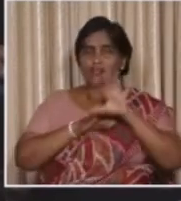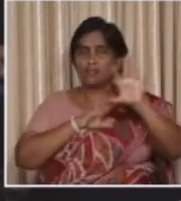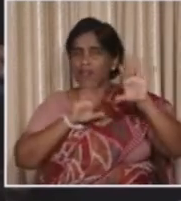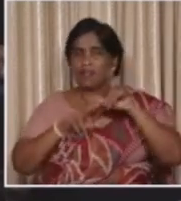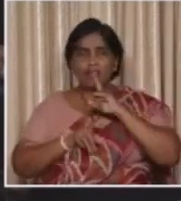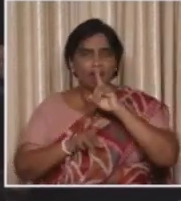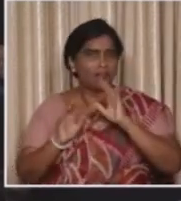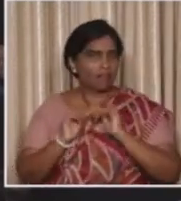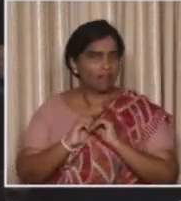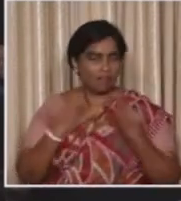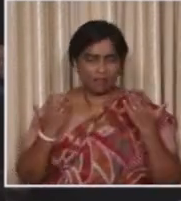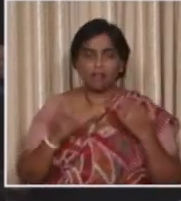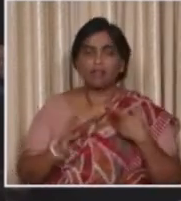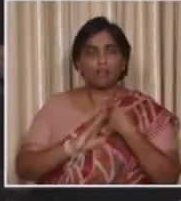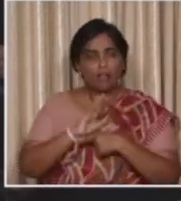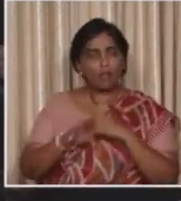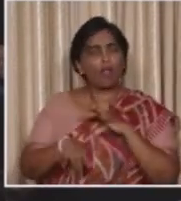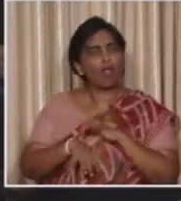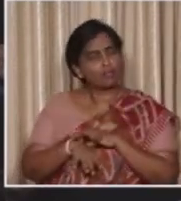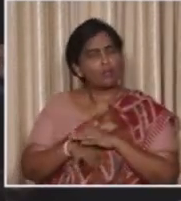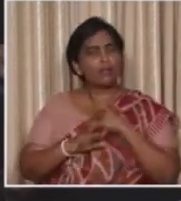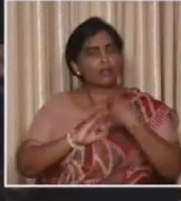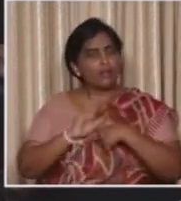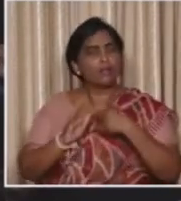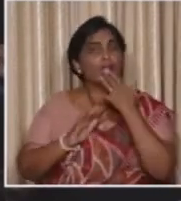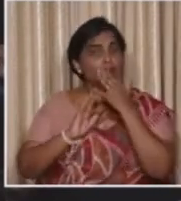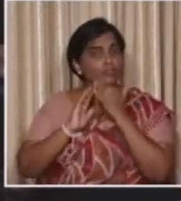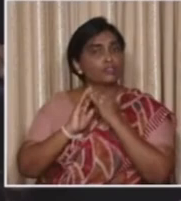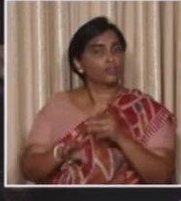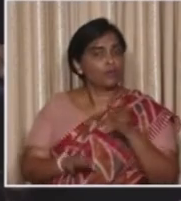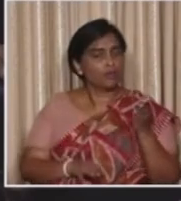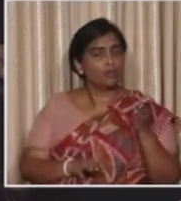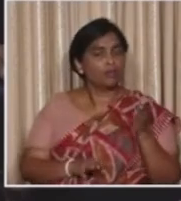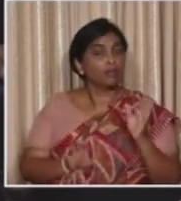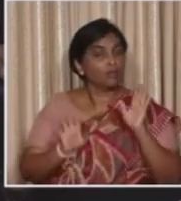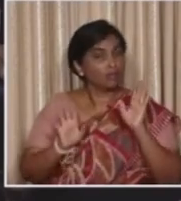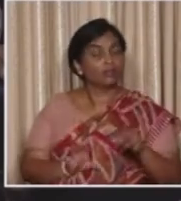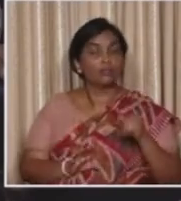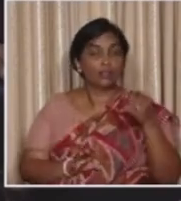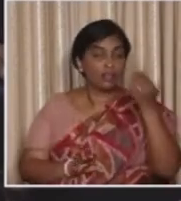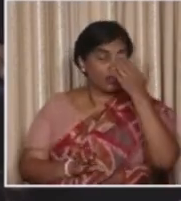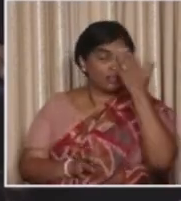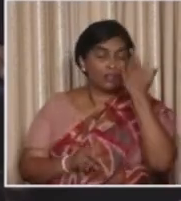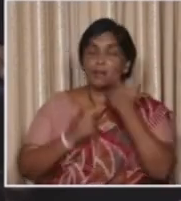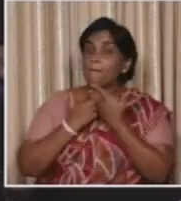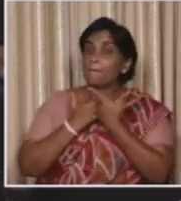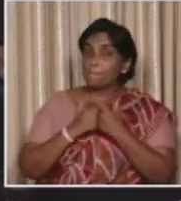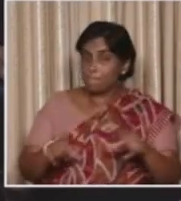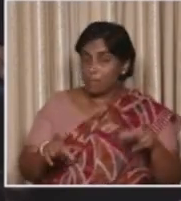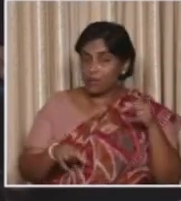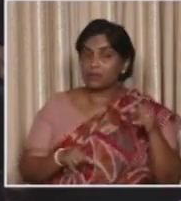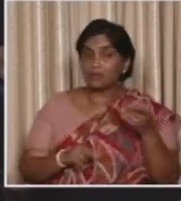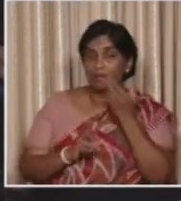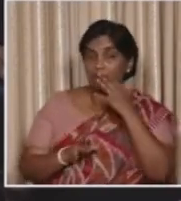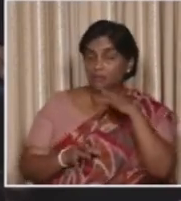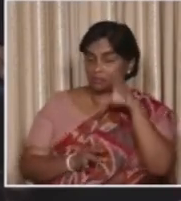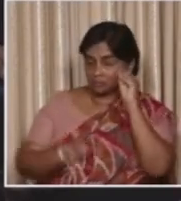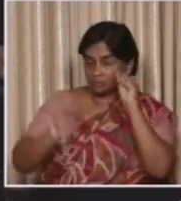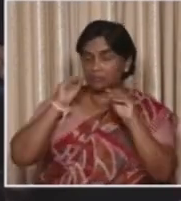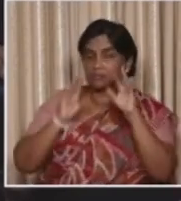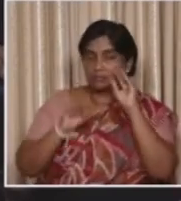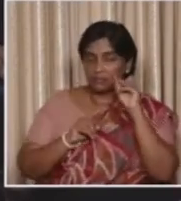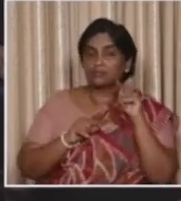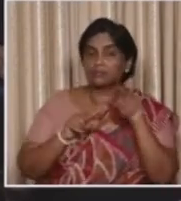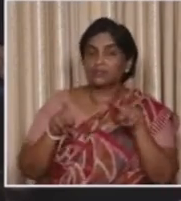නැහැ. ශ්‍රී ලංකාවේ රෝහල් ශ්‍රී ලංකාවේ පාසල් එහෙමයි වෙන්න ඕනේ. හැබැයි ඒ දෙමළ මාධ්‍යෙන් ඉගෙන ගන්න